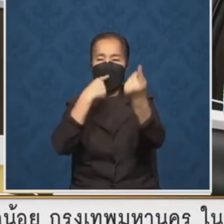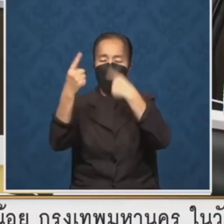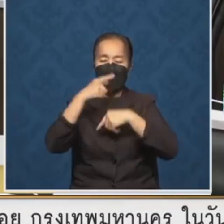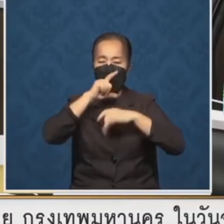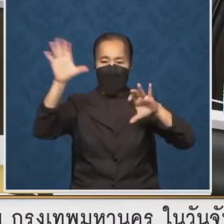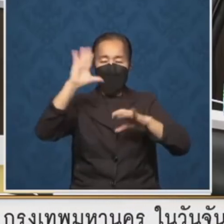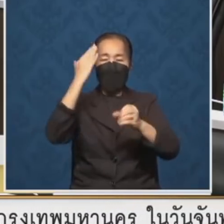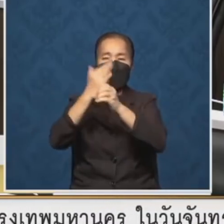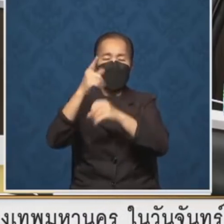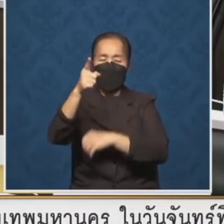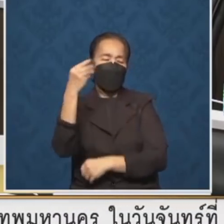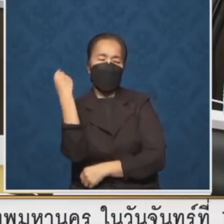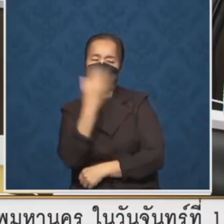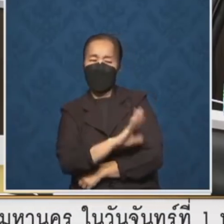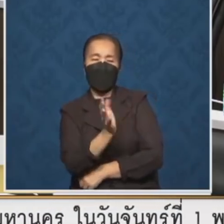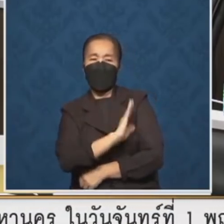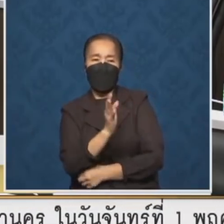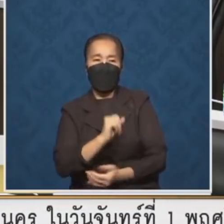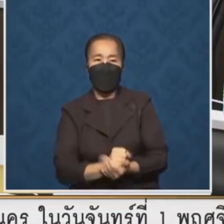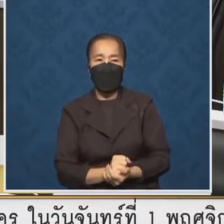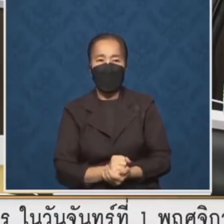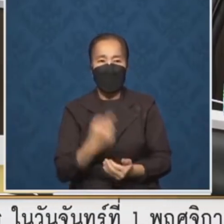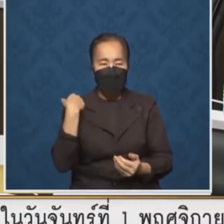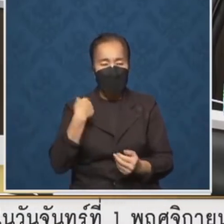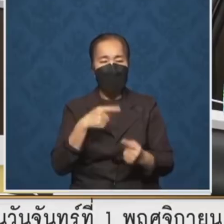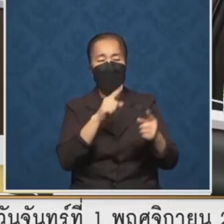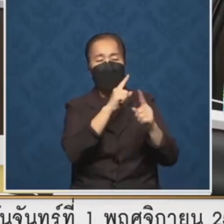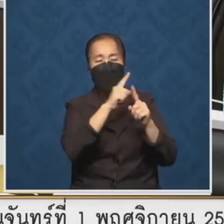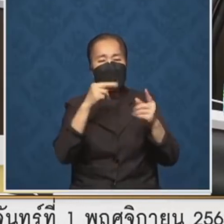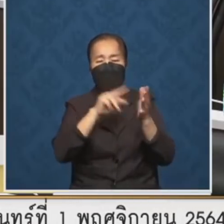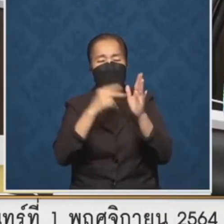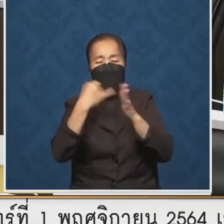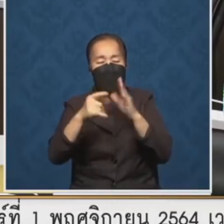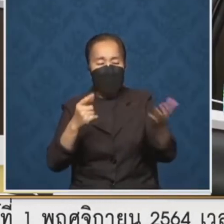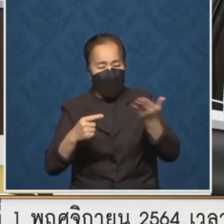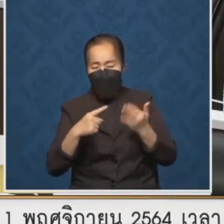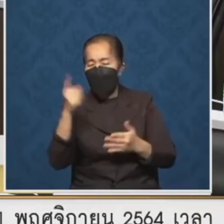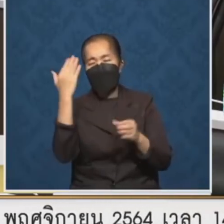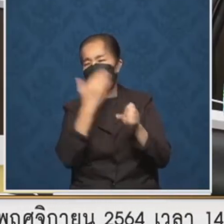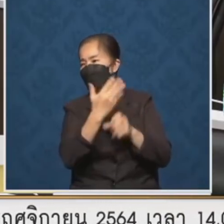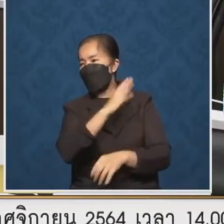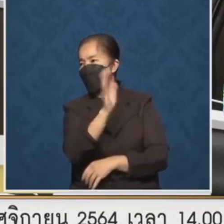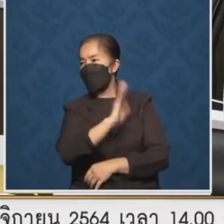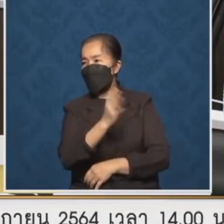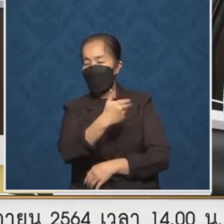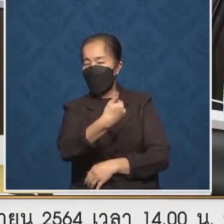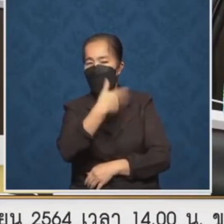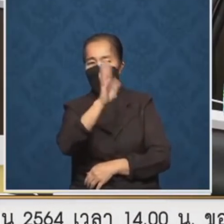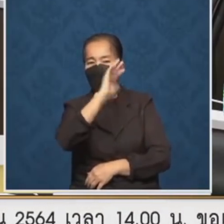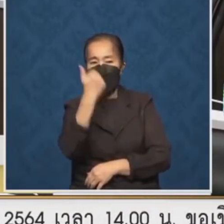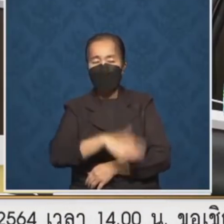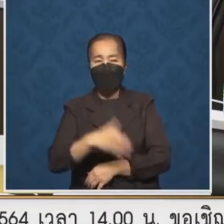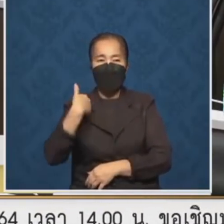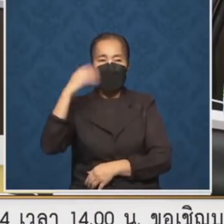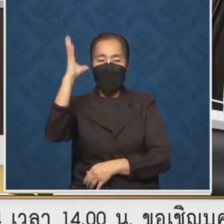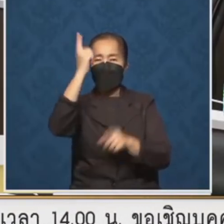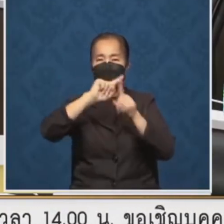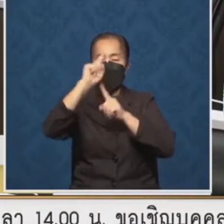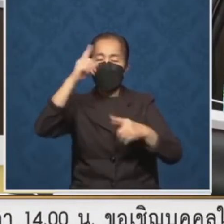ให้ครับเอาคดี112ไปอ้างเขาก็ไม่ปิดให้ครับหรือเอาคดี116ไปอ้างมั่วๆก็โดนเขาหัวเ